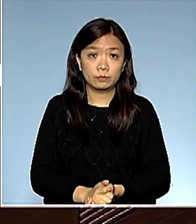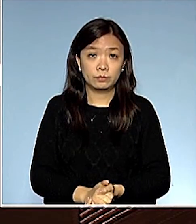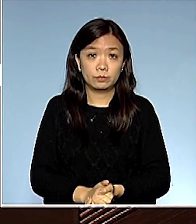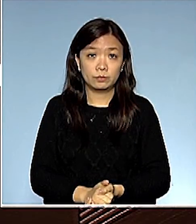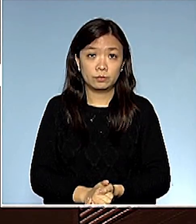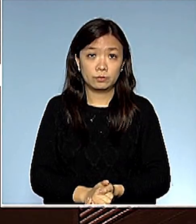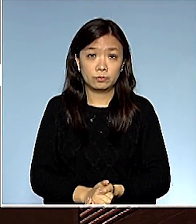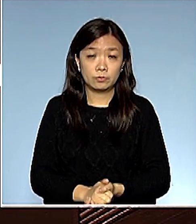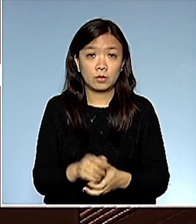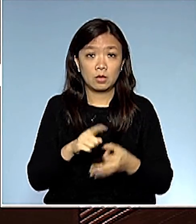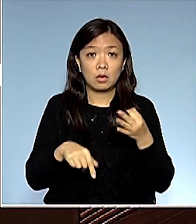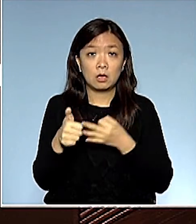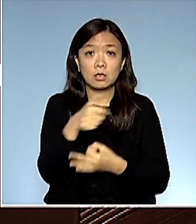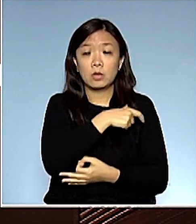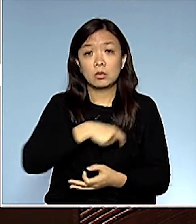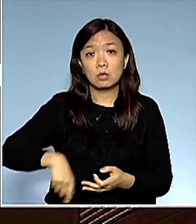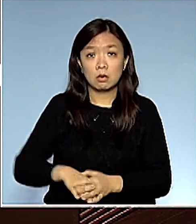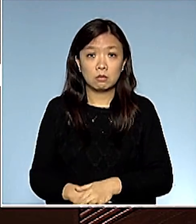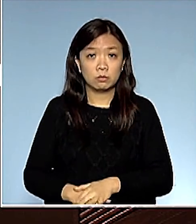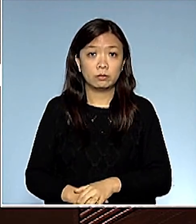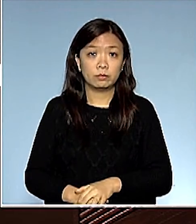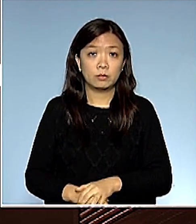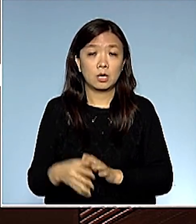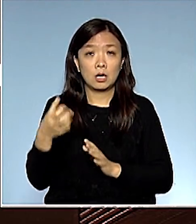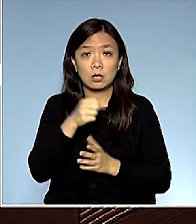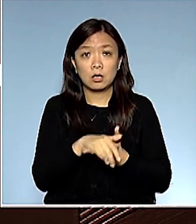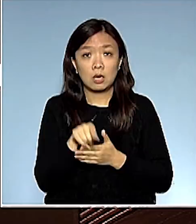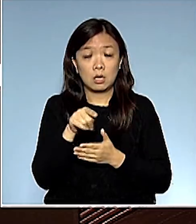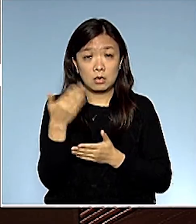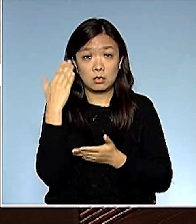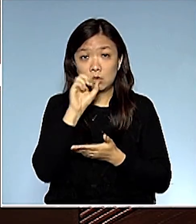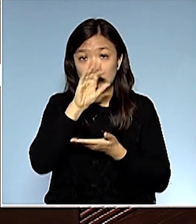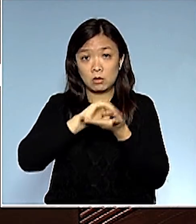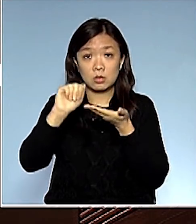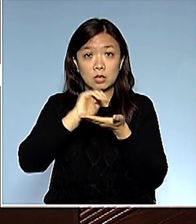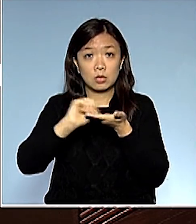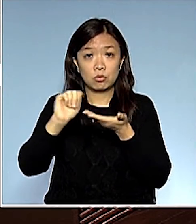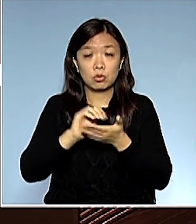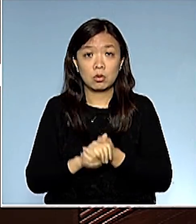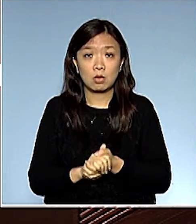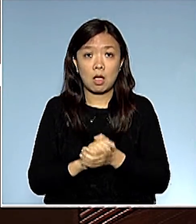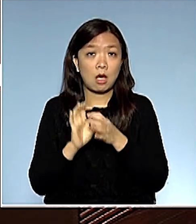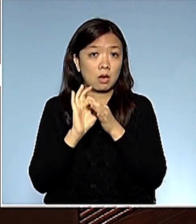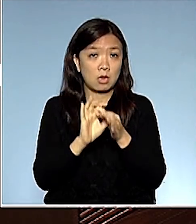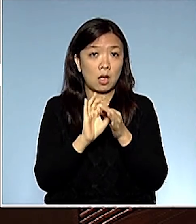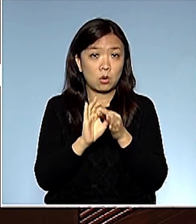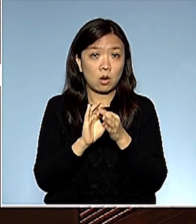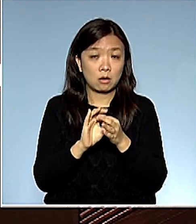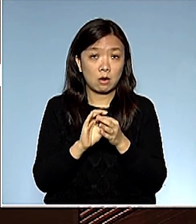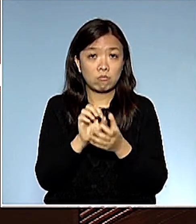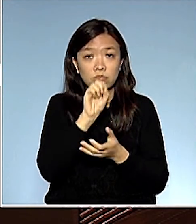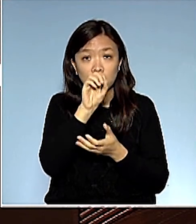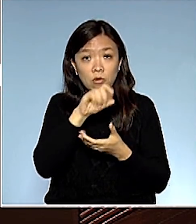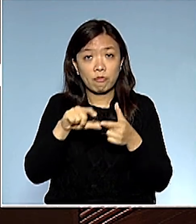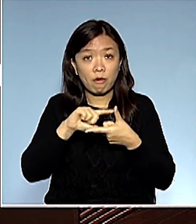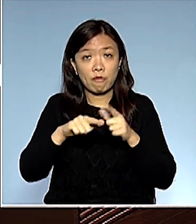謝偉俊議員， 主席，剛才你講得很清楚咧，係有關的講法咧係明顯地違規